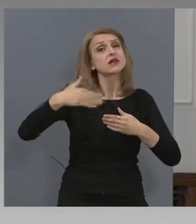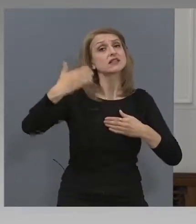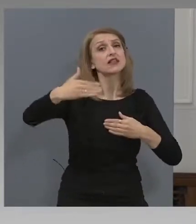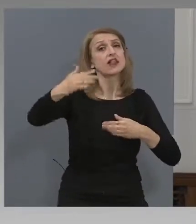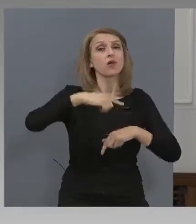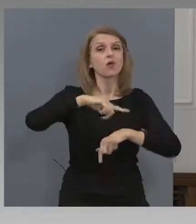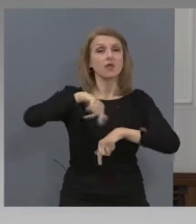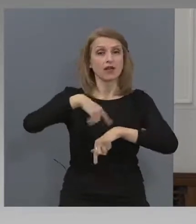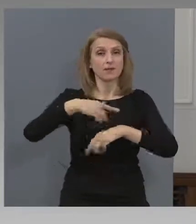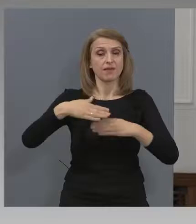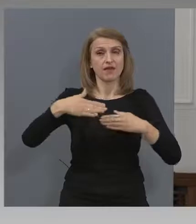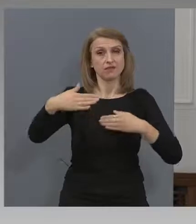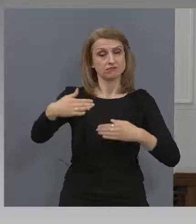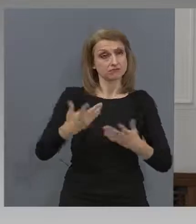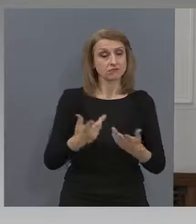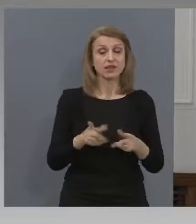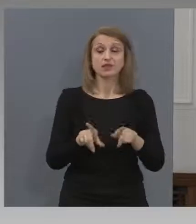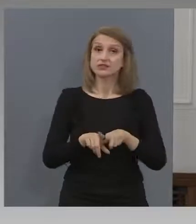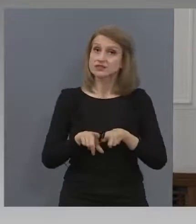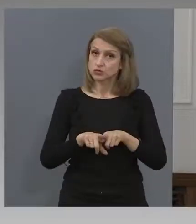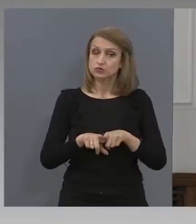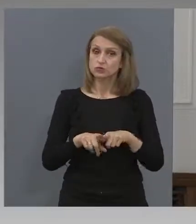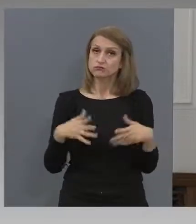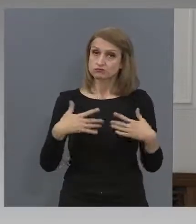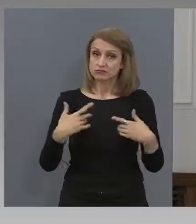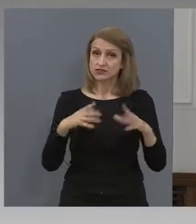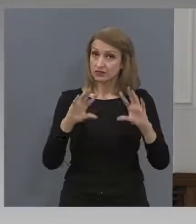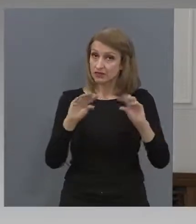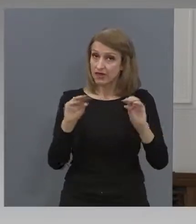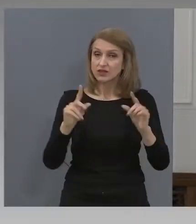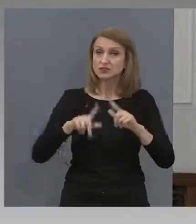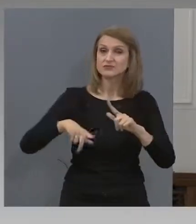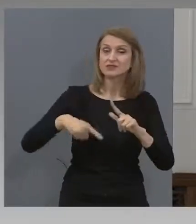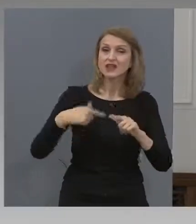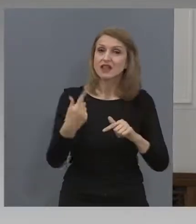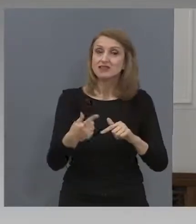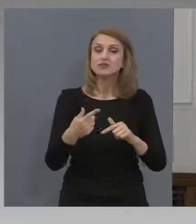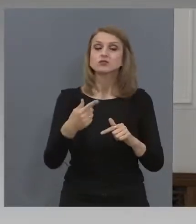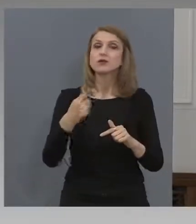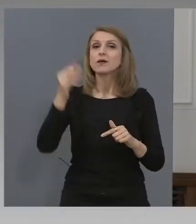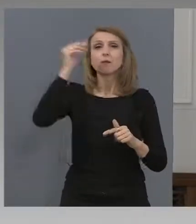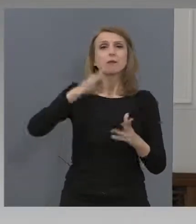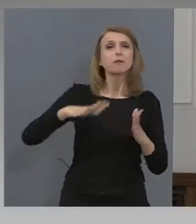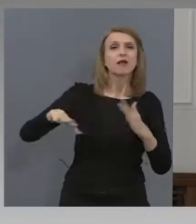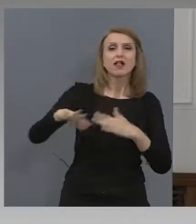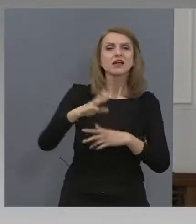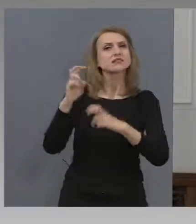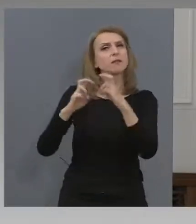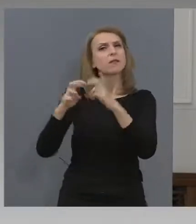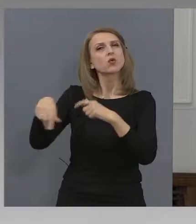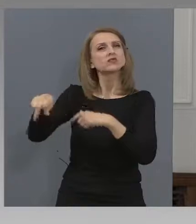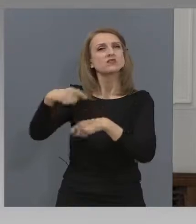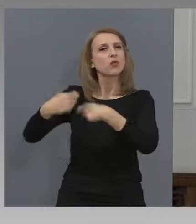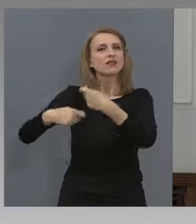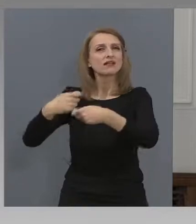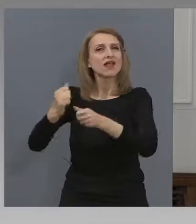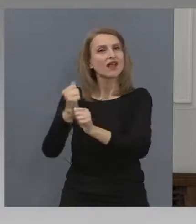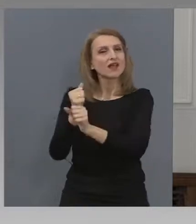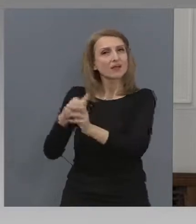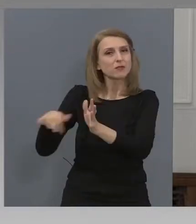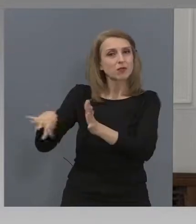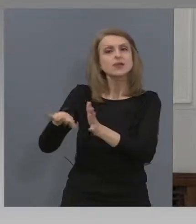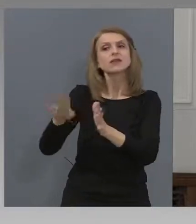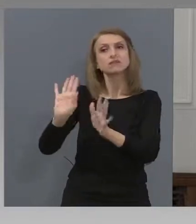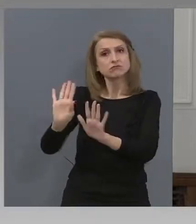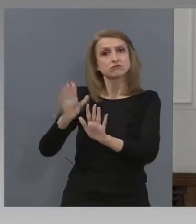Също така искам да уверя като следващо послание, че българските производители могат да са спокойни, тъй